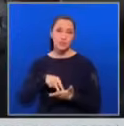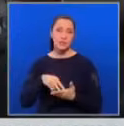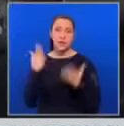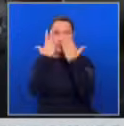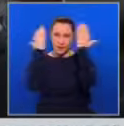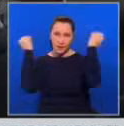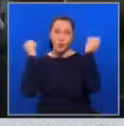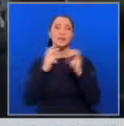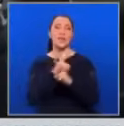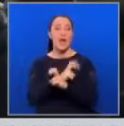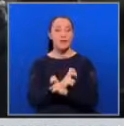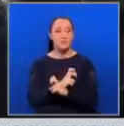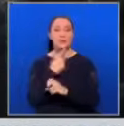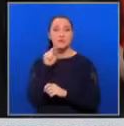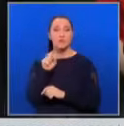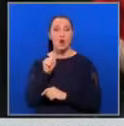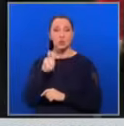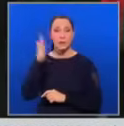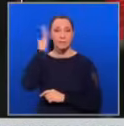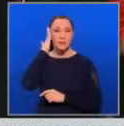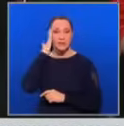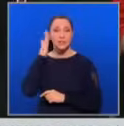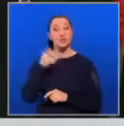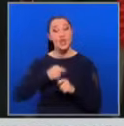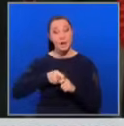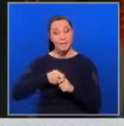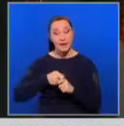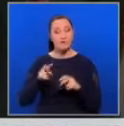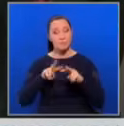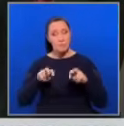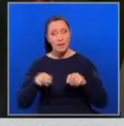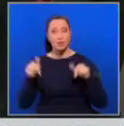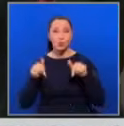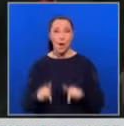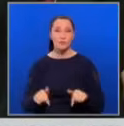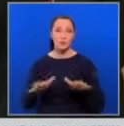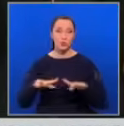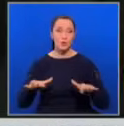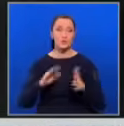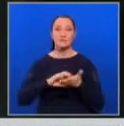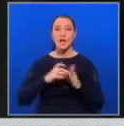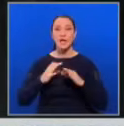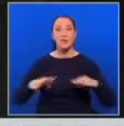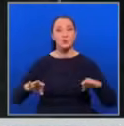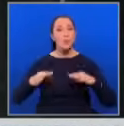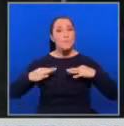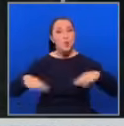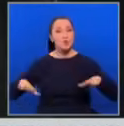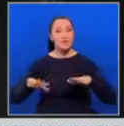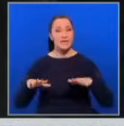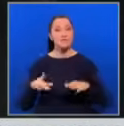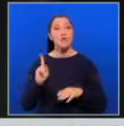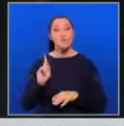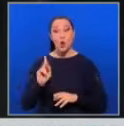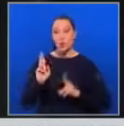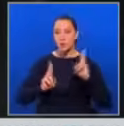нидерландия и австрия затова утре министрите ще направят преглед на актуалната ситуация в шенгенското пространство но